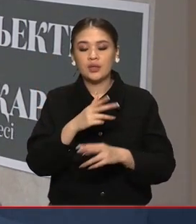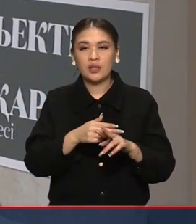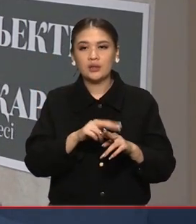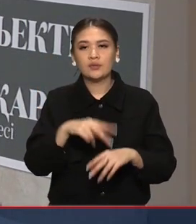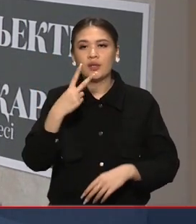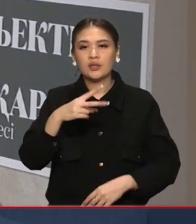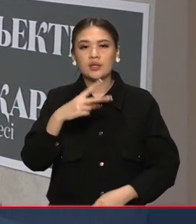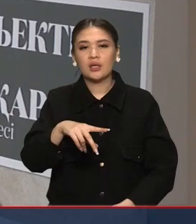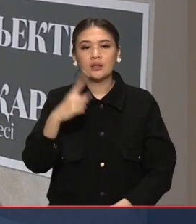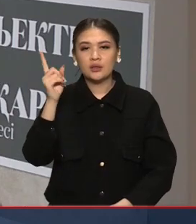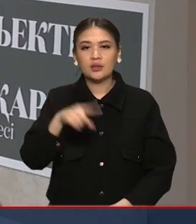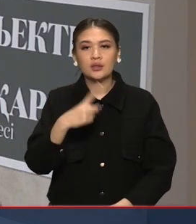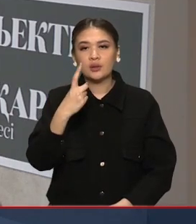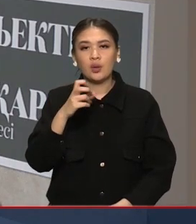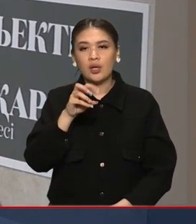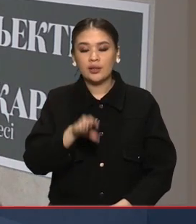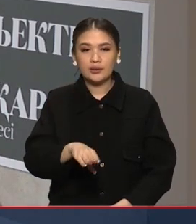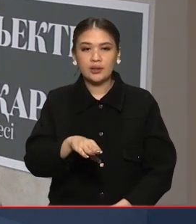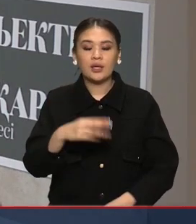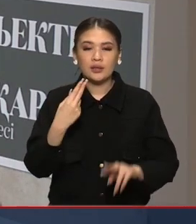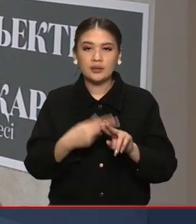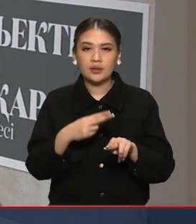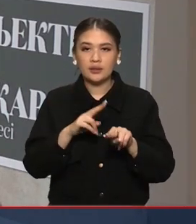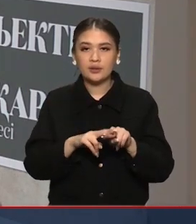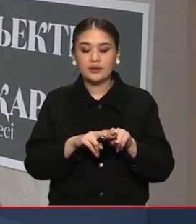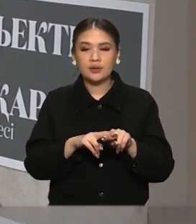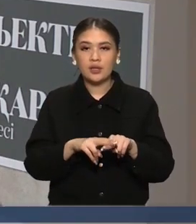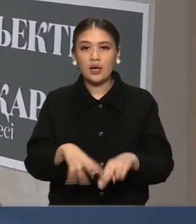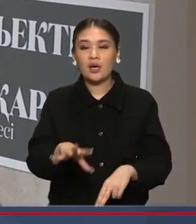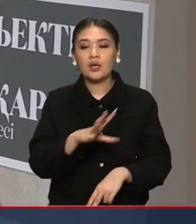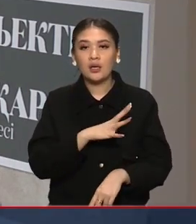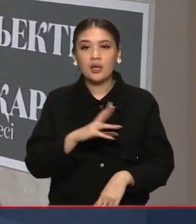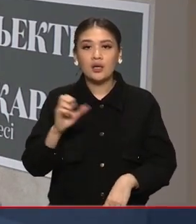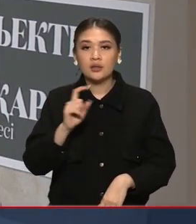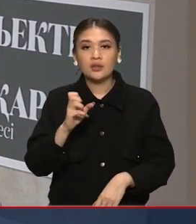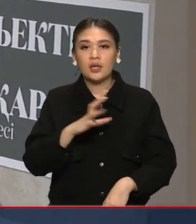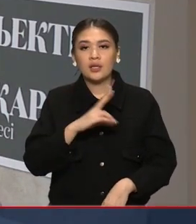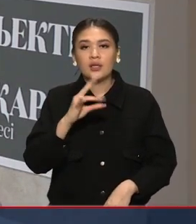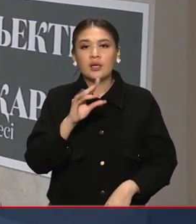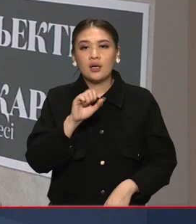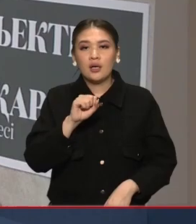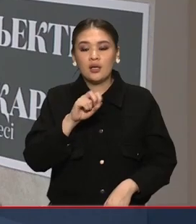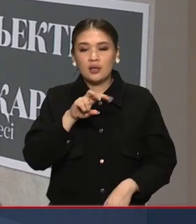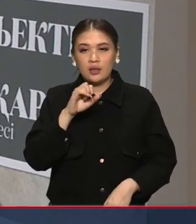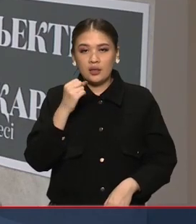20-го столетия, когда в год столетия Букеевской Орды Николаем II был